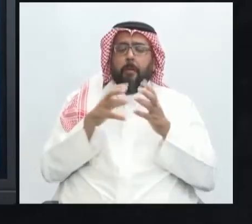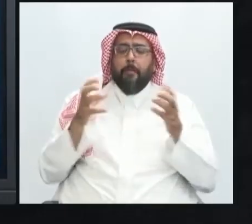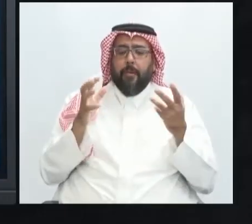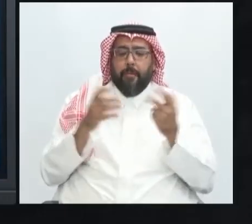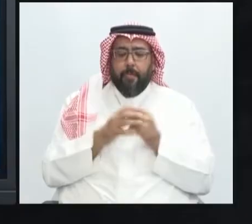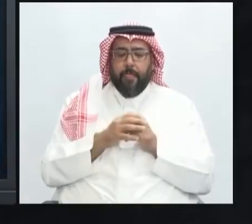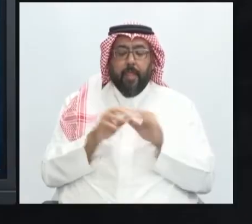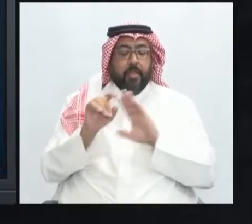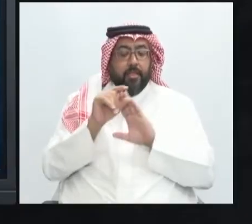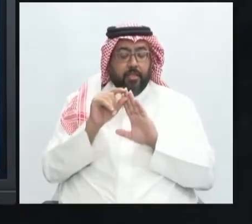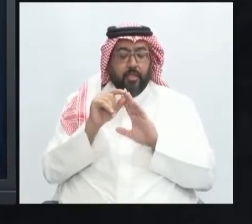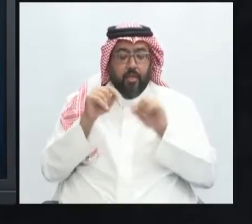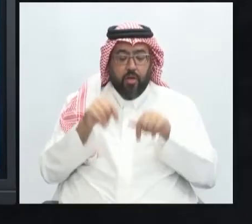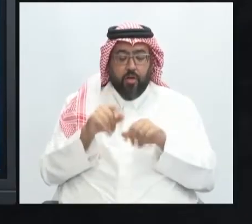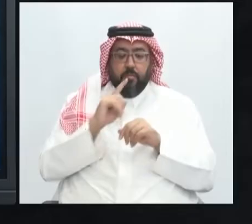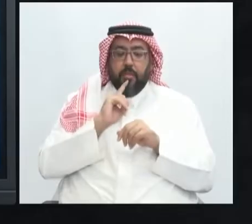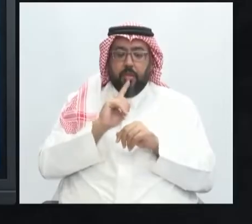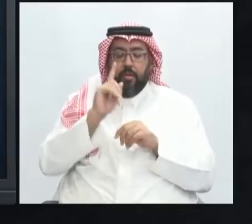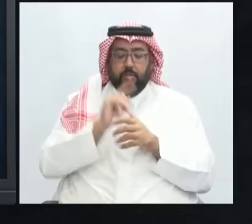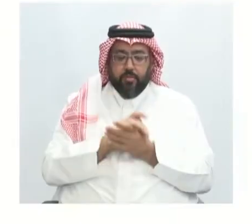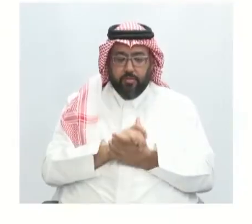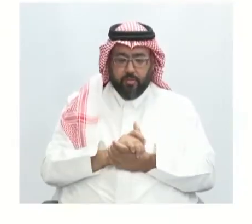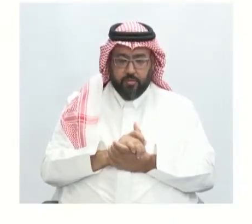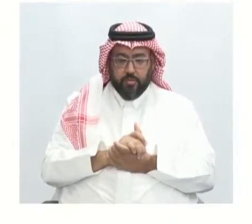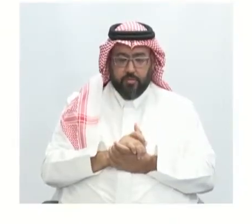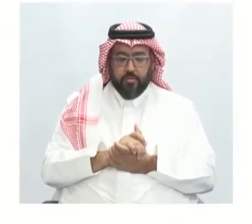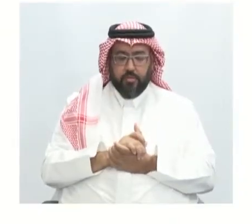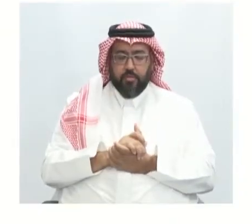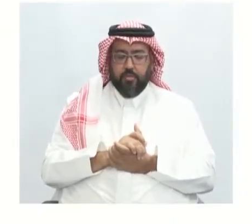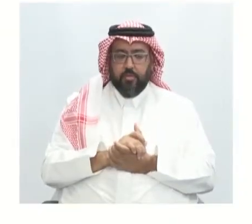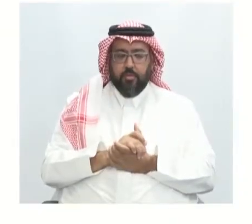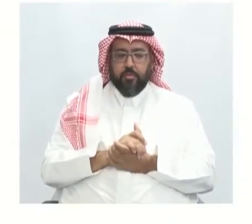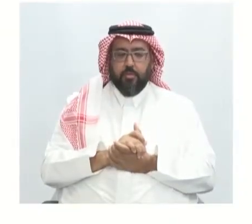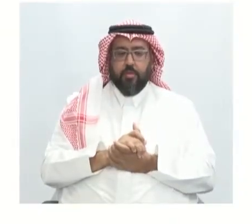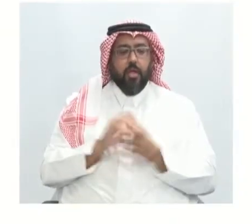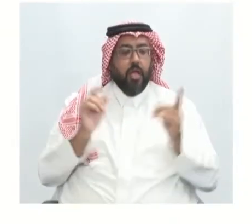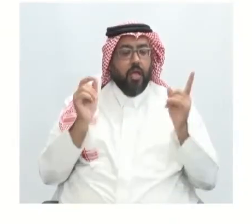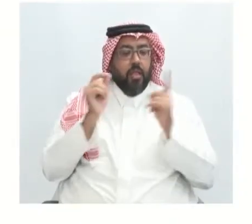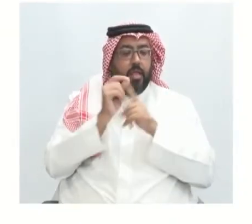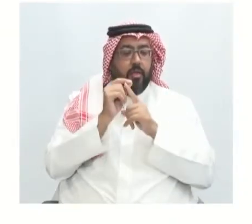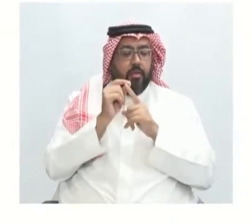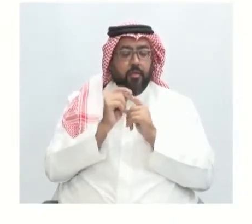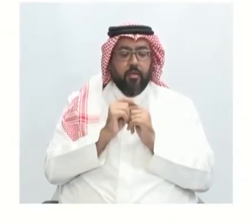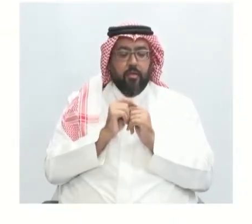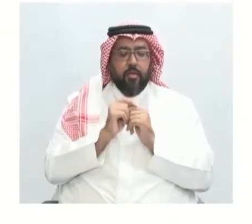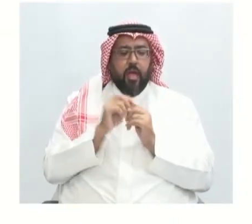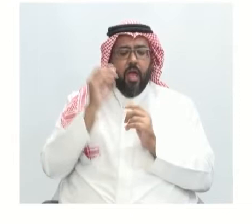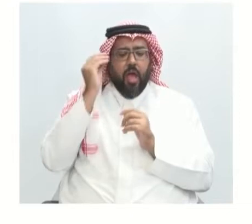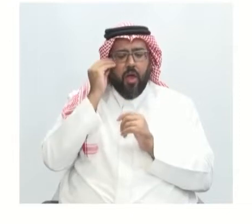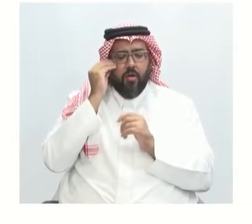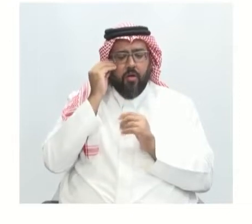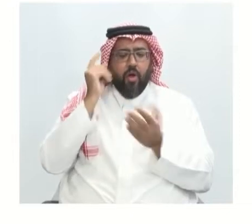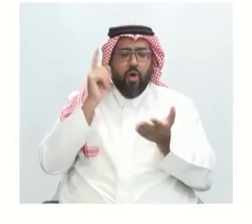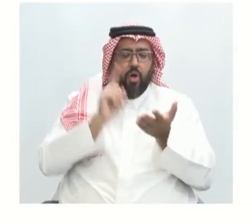على ذلك في درسنا باذن الله عز وجل لهذا اليوم وكذلك من اهداف درسنا ابنائي وبناتي ان نعرف